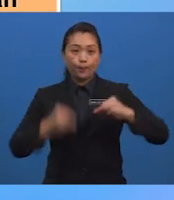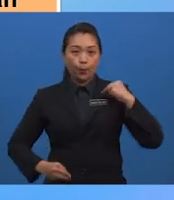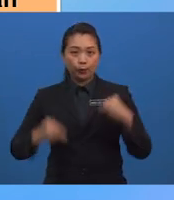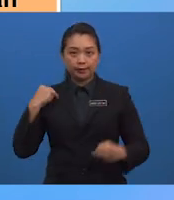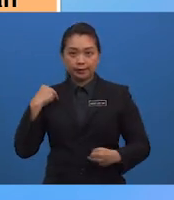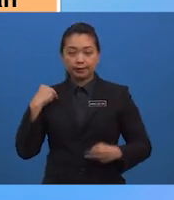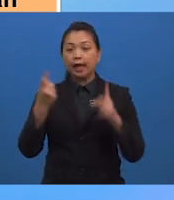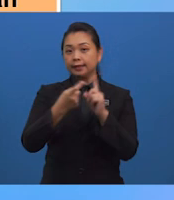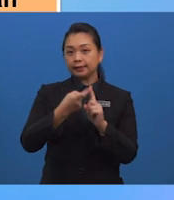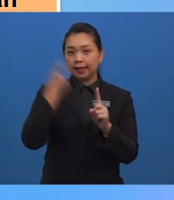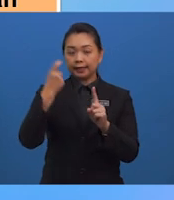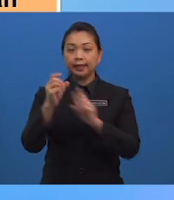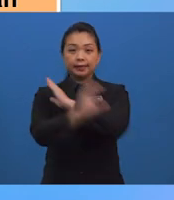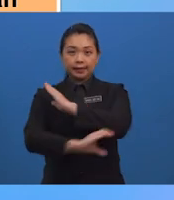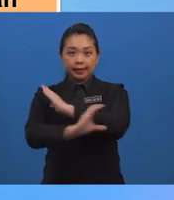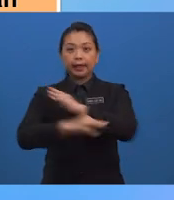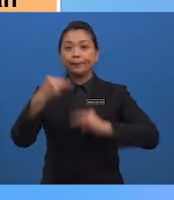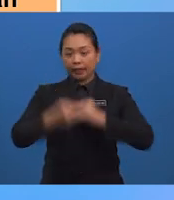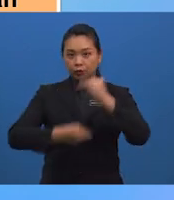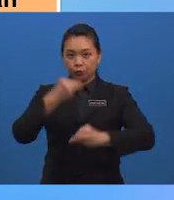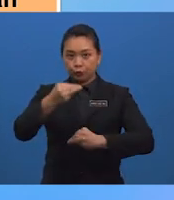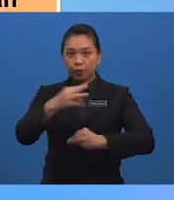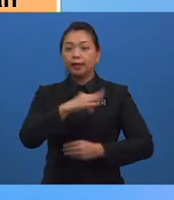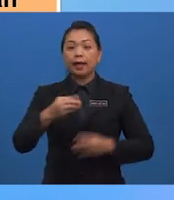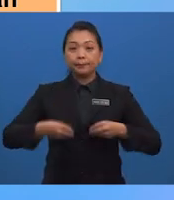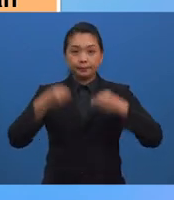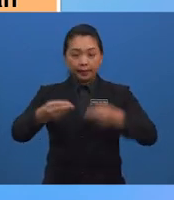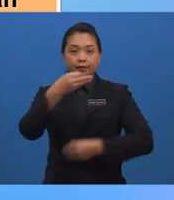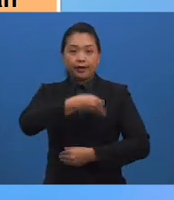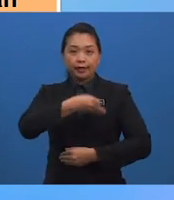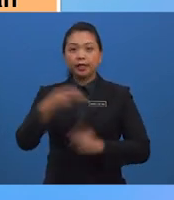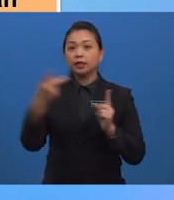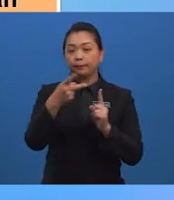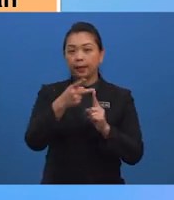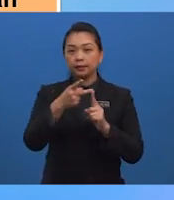maju, seterusnya memberi faedah kepada penduduk setempat.